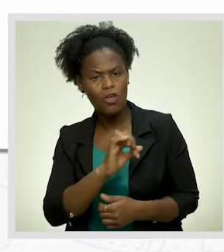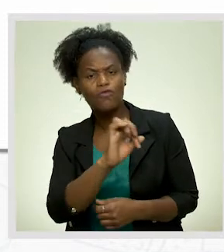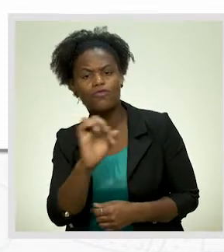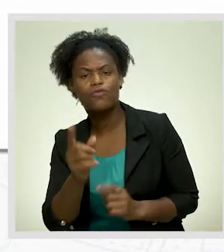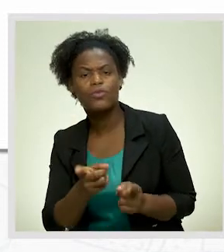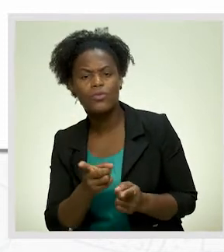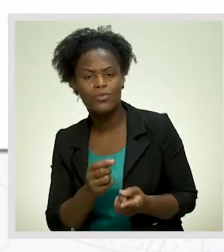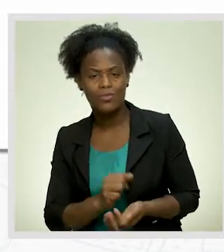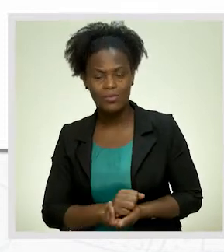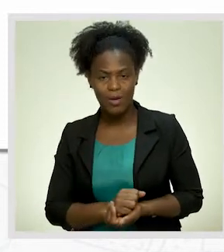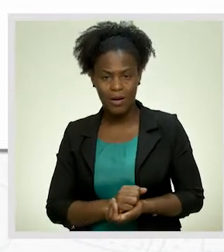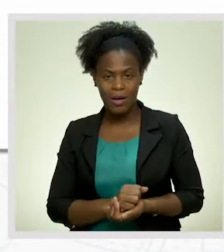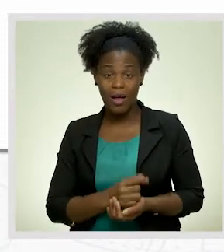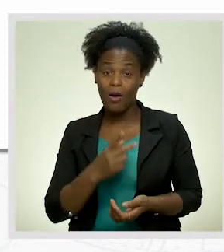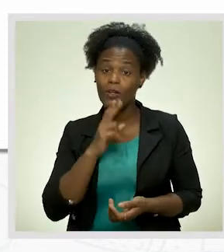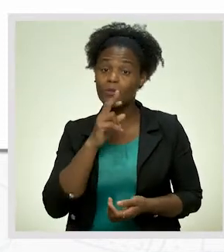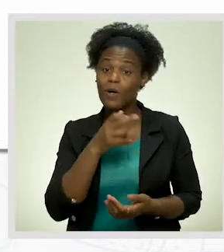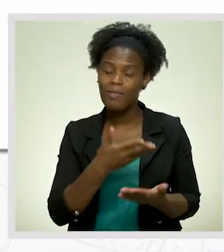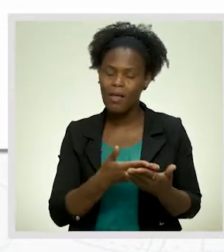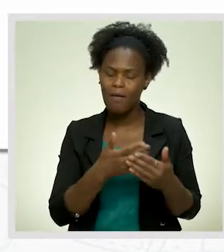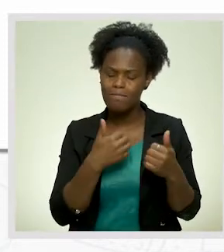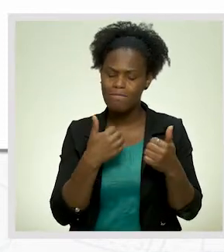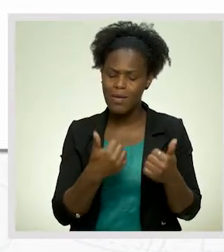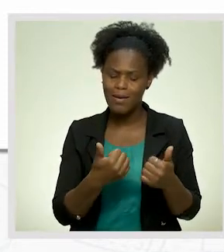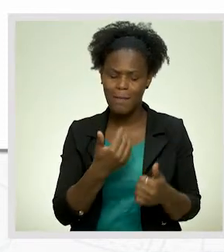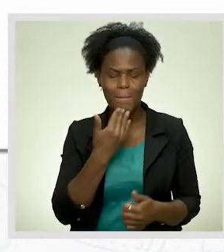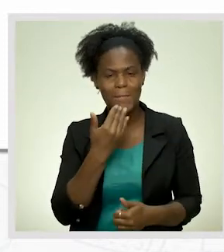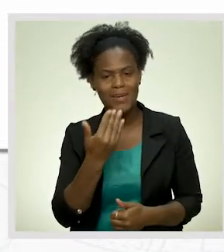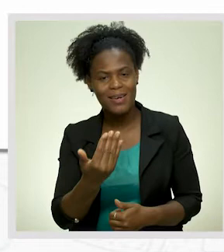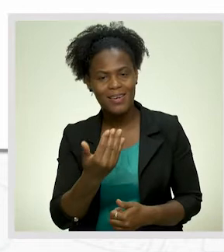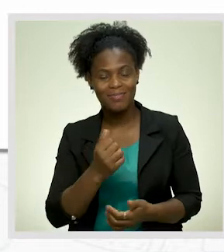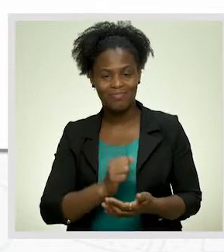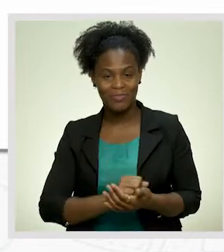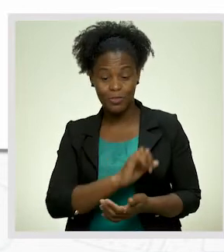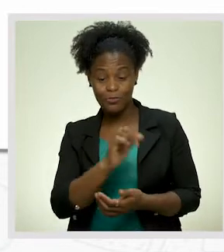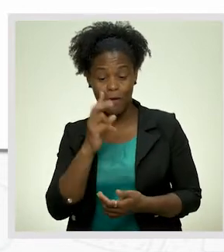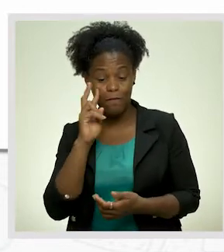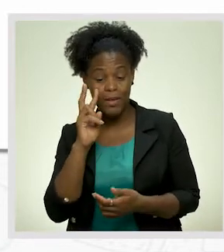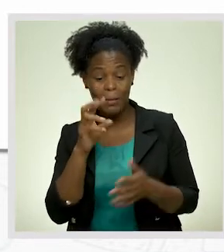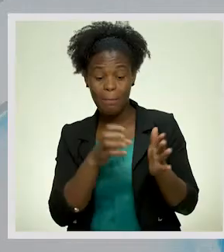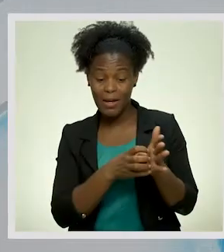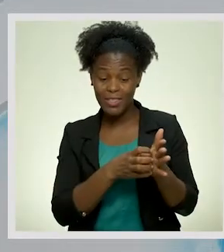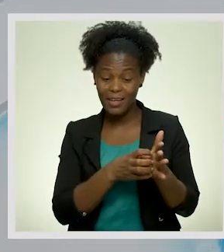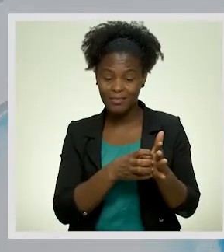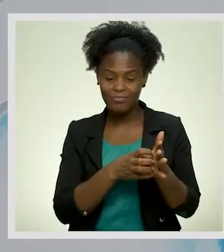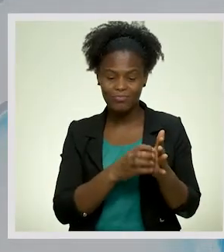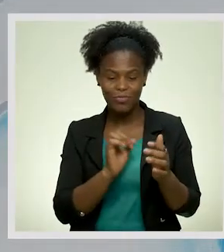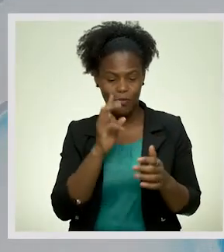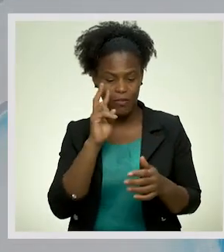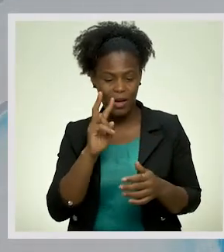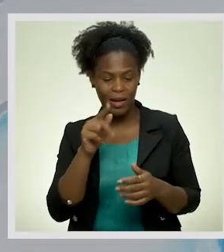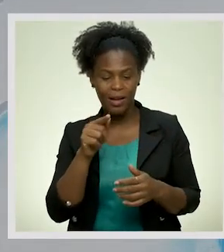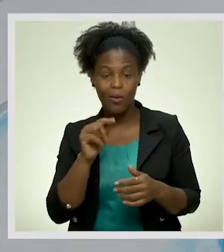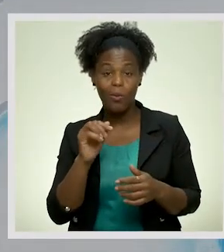vous? On répond très bien merci. Vous voyez l'image ici?